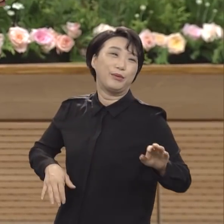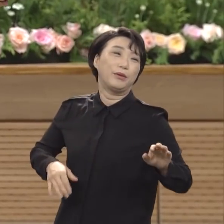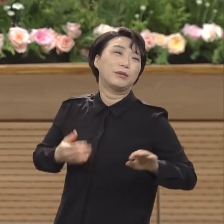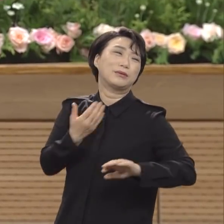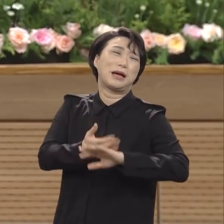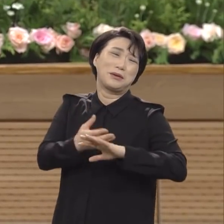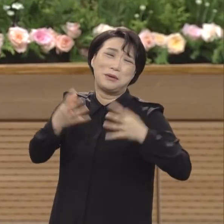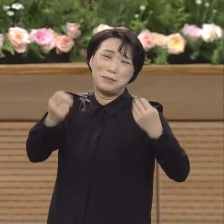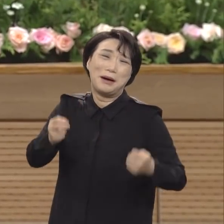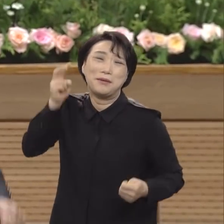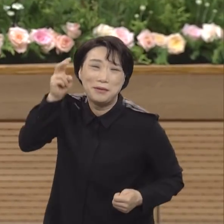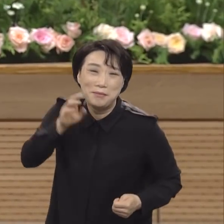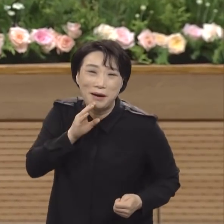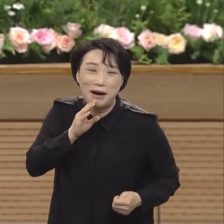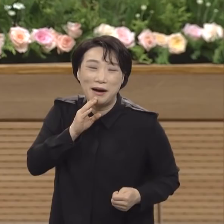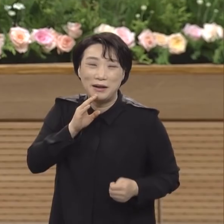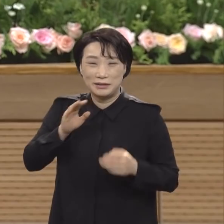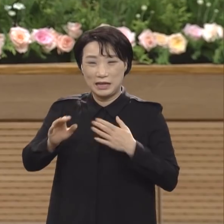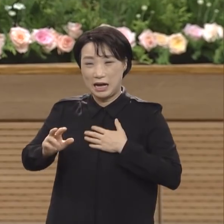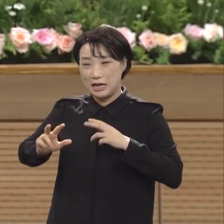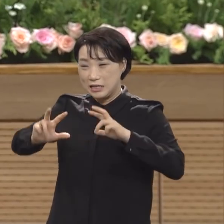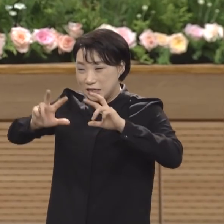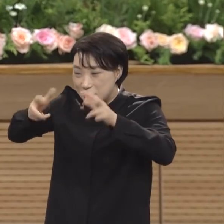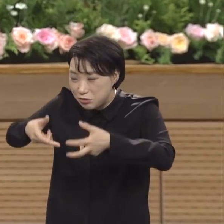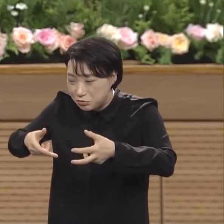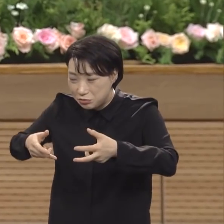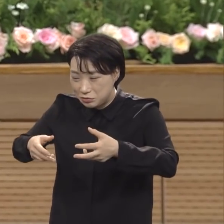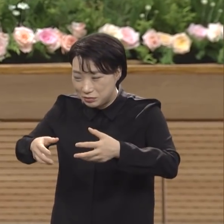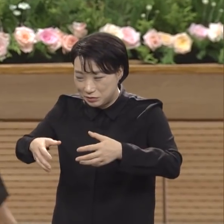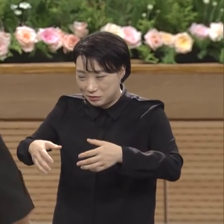있어요. 나는 지구본을 바라보면서